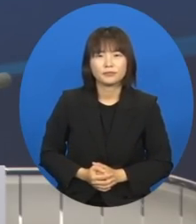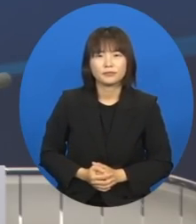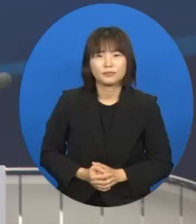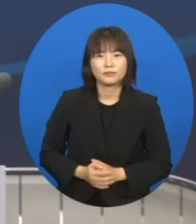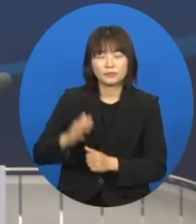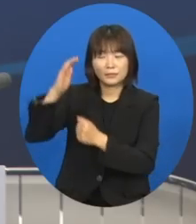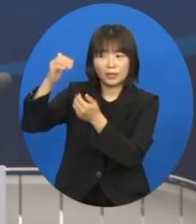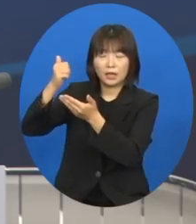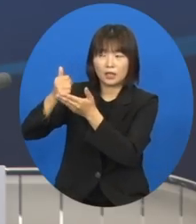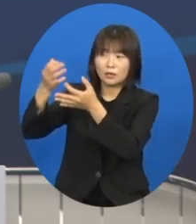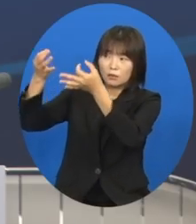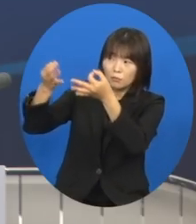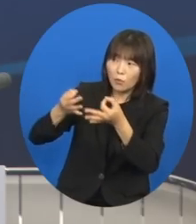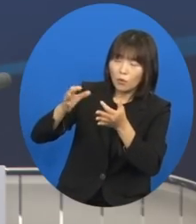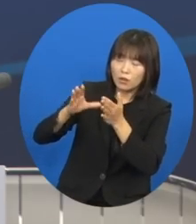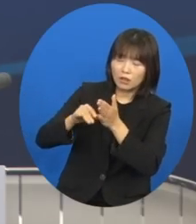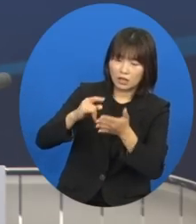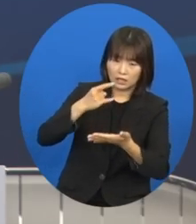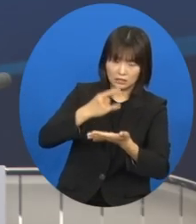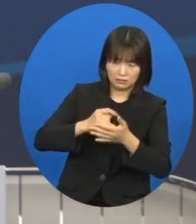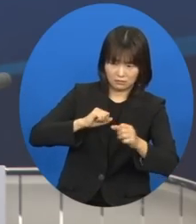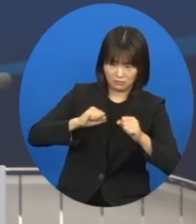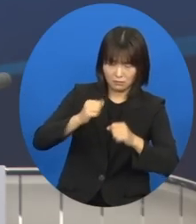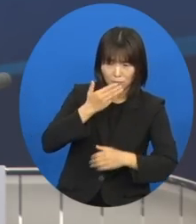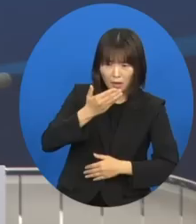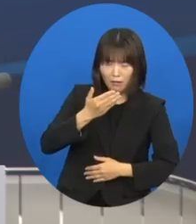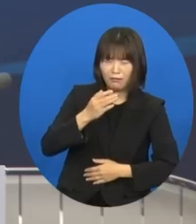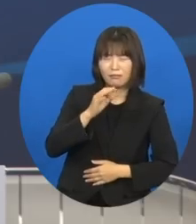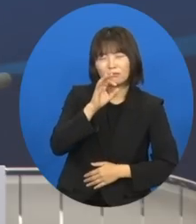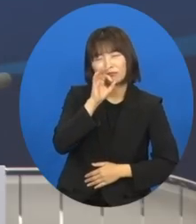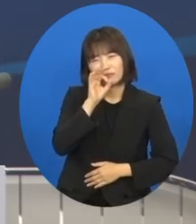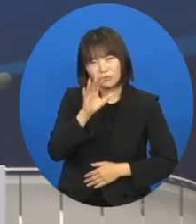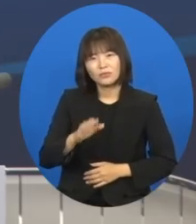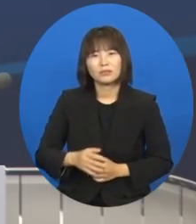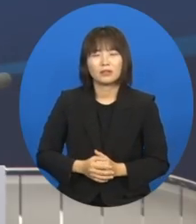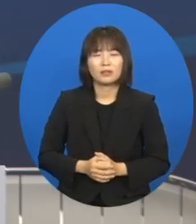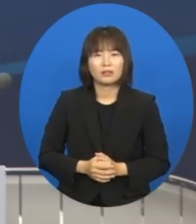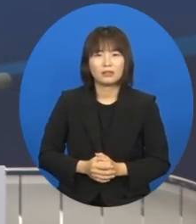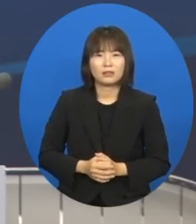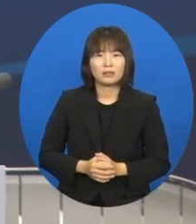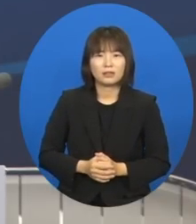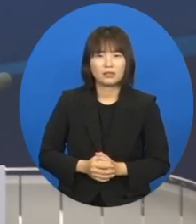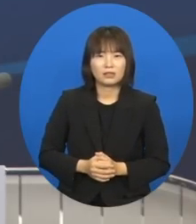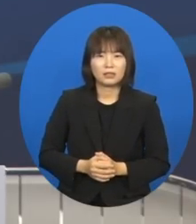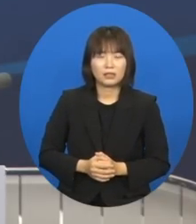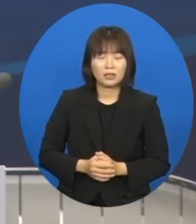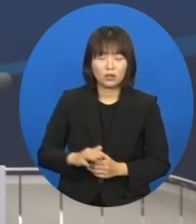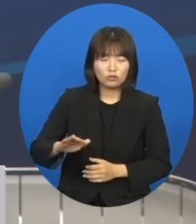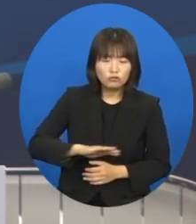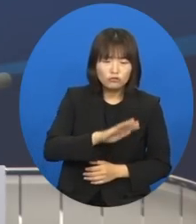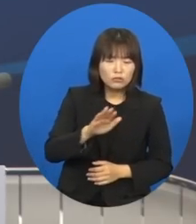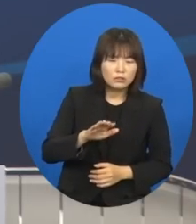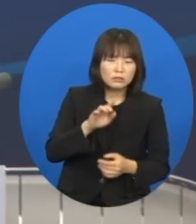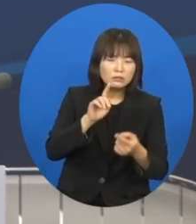하나님 보기에 의를 행할 수 있나요? No. 이미 우리는 못할 걸 아시기에 하나님은